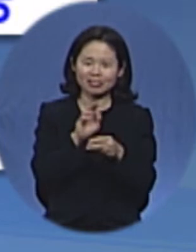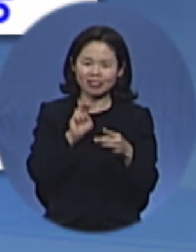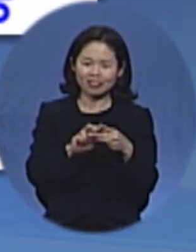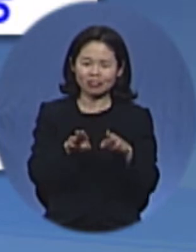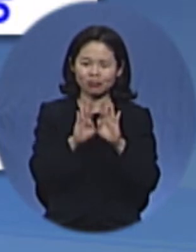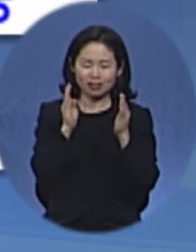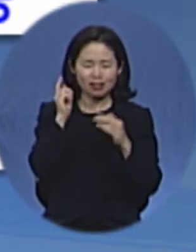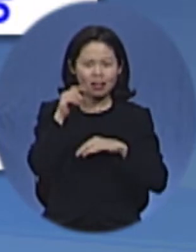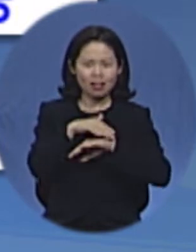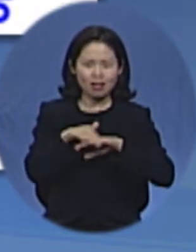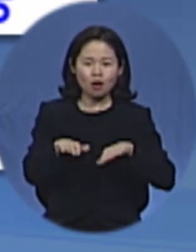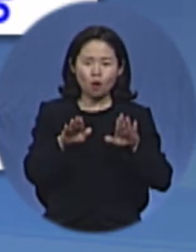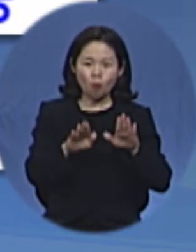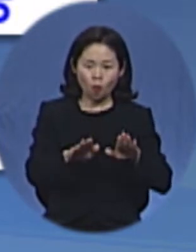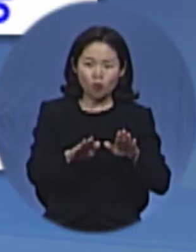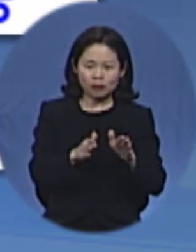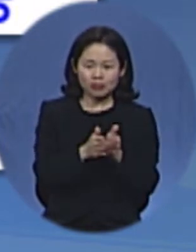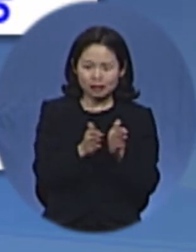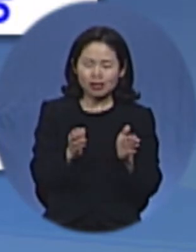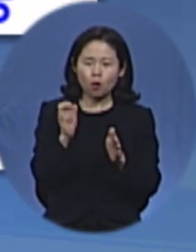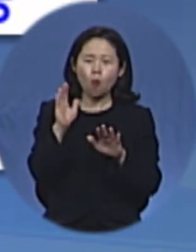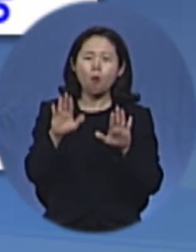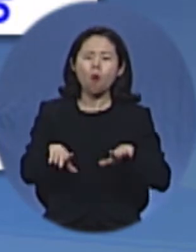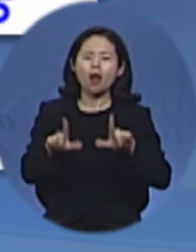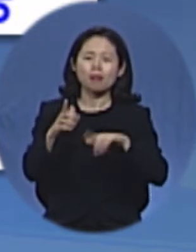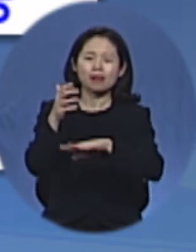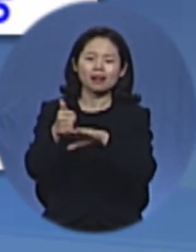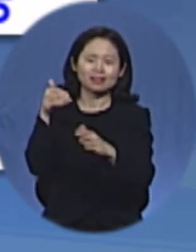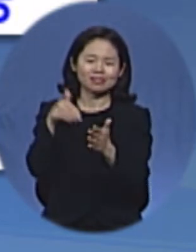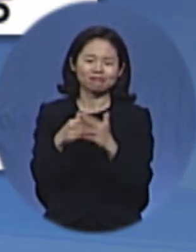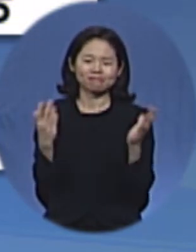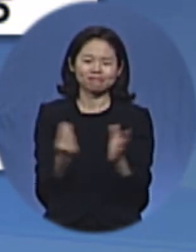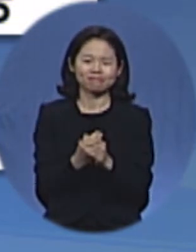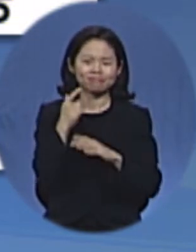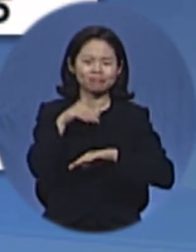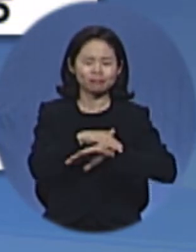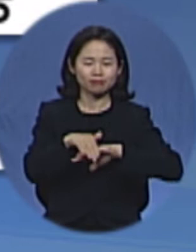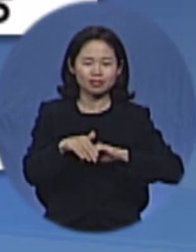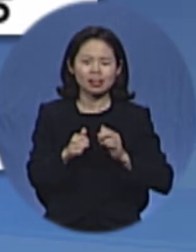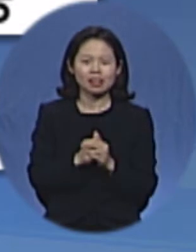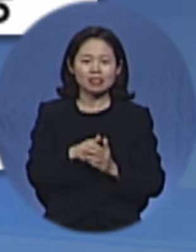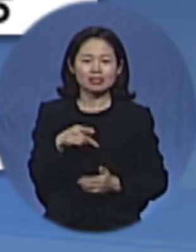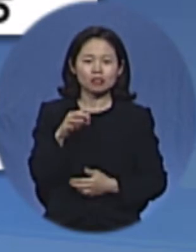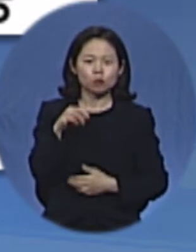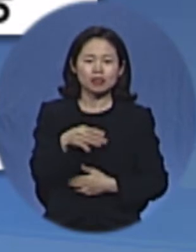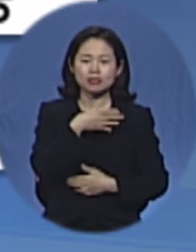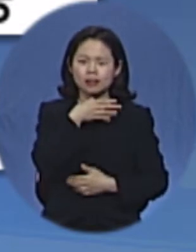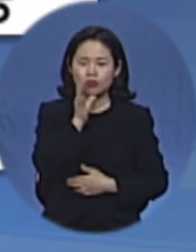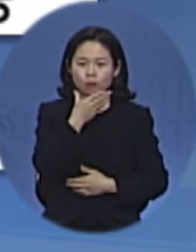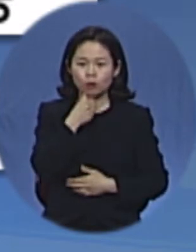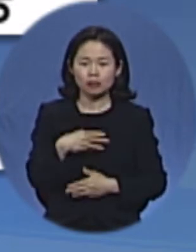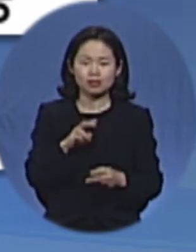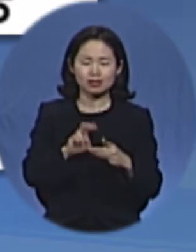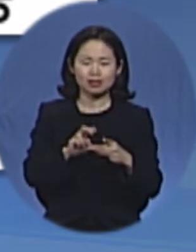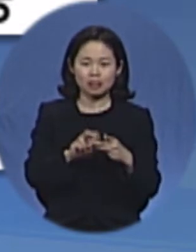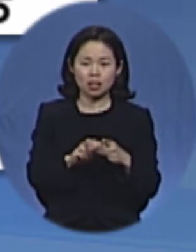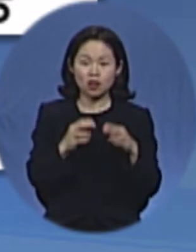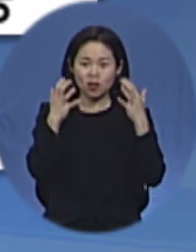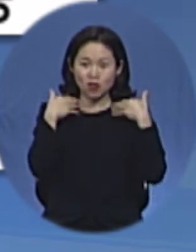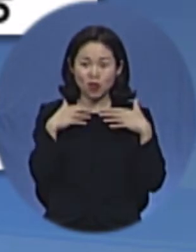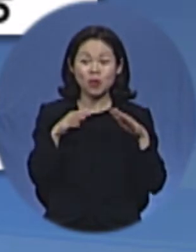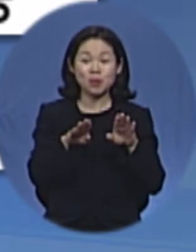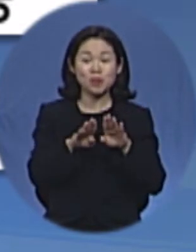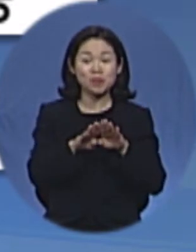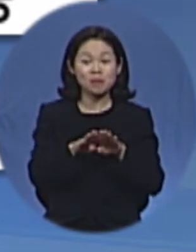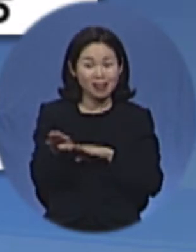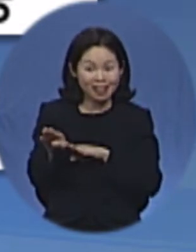말 공사에 들어가 올해 연말까지 완공할 예정입니다. 장애 실버 복지센터가 학예 방학을 맞이해